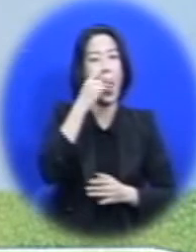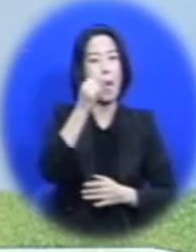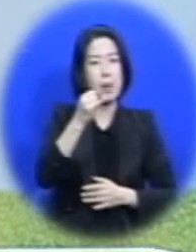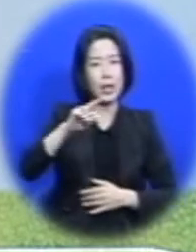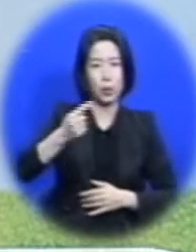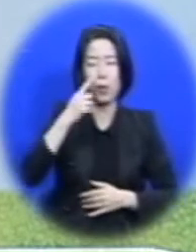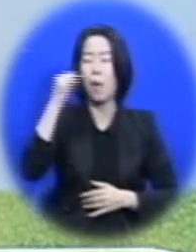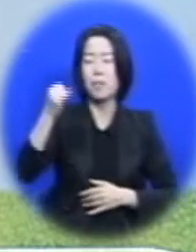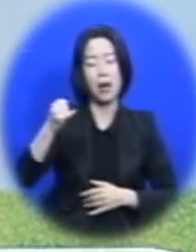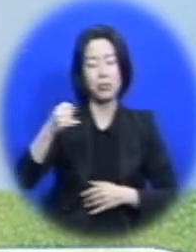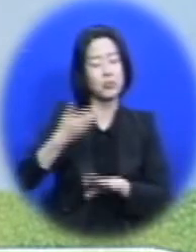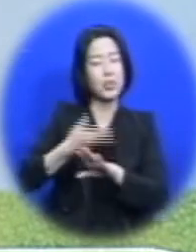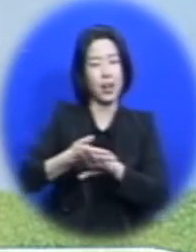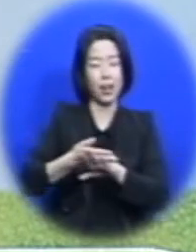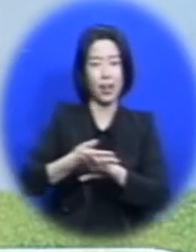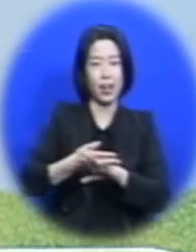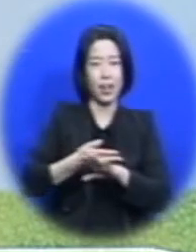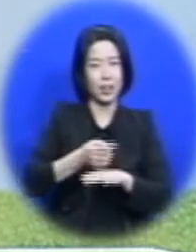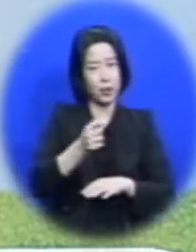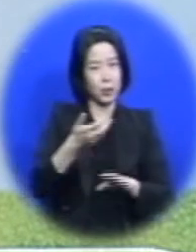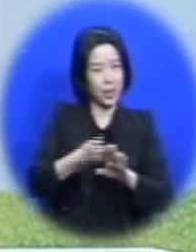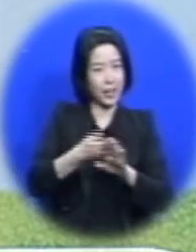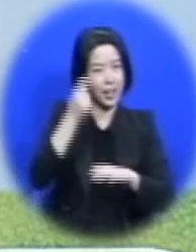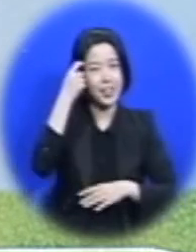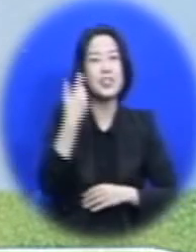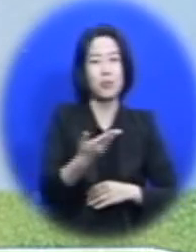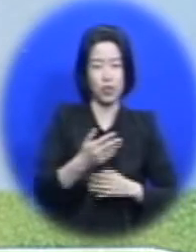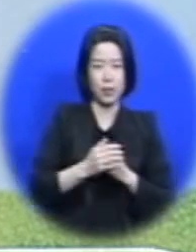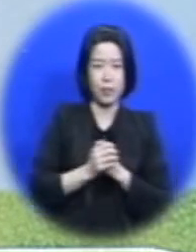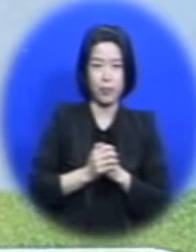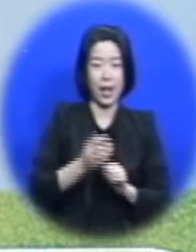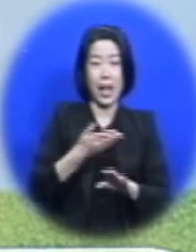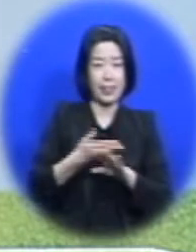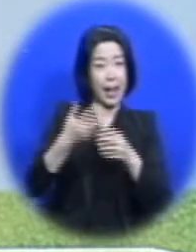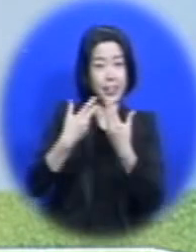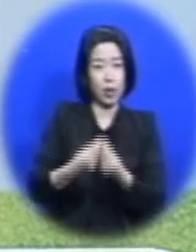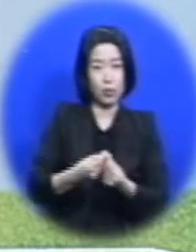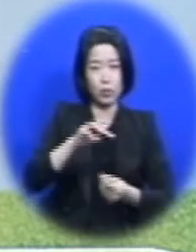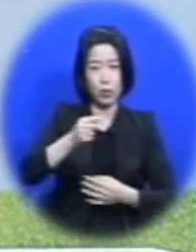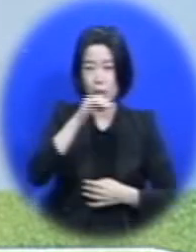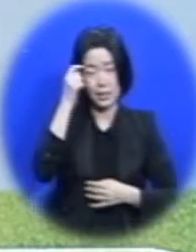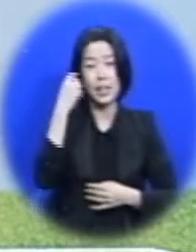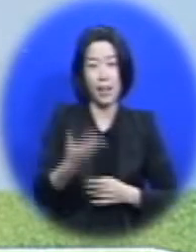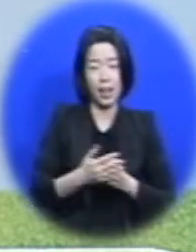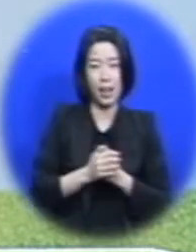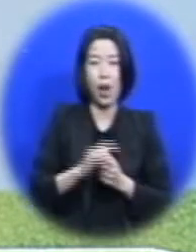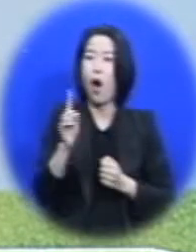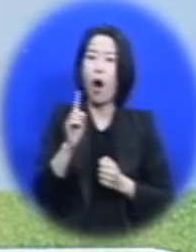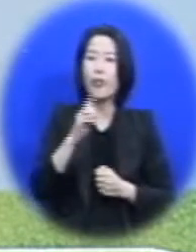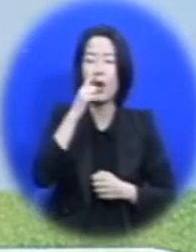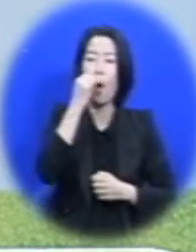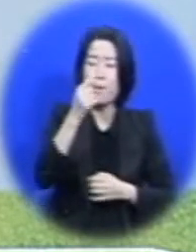이겠지 그래서 아이들에게 좀 유도해서 질문을 했대요 다른 경우도 있지 않냐 그런데 어떤